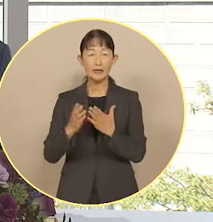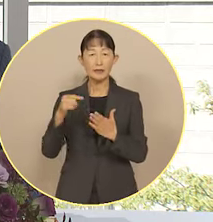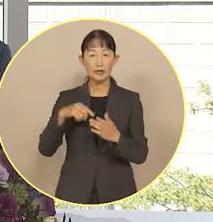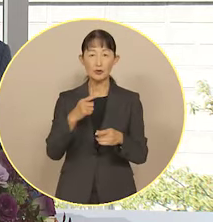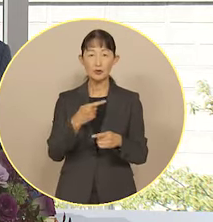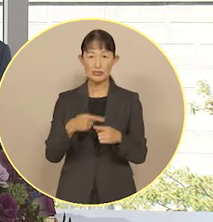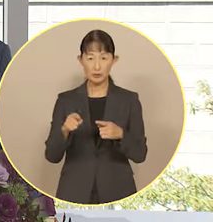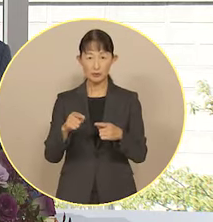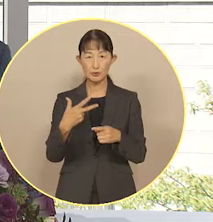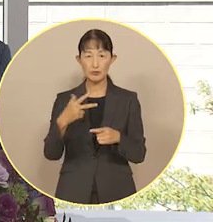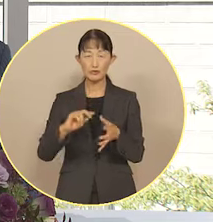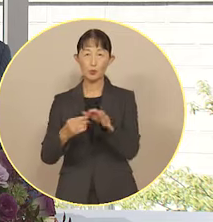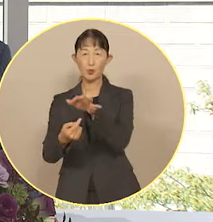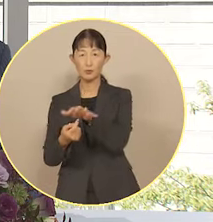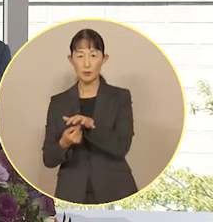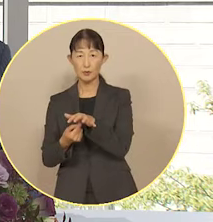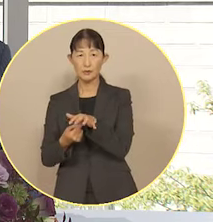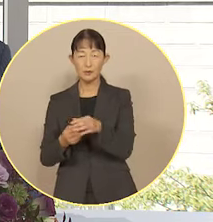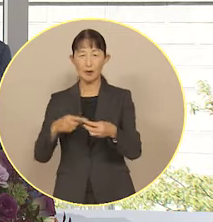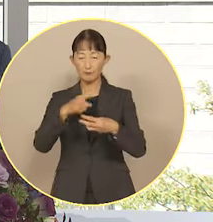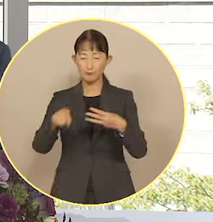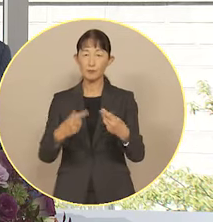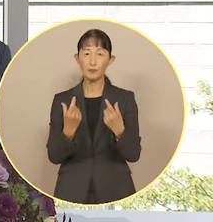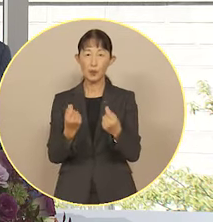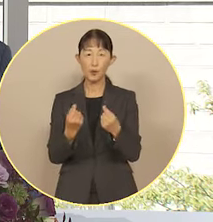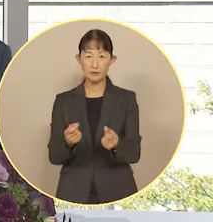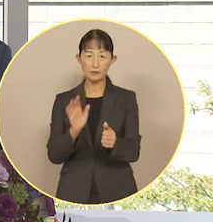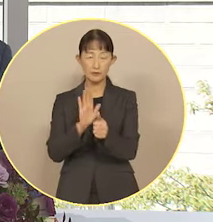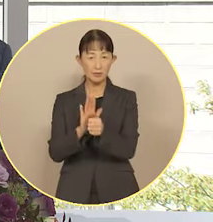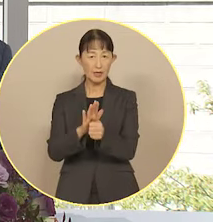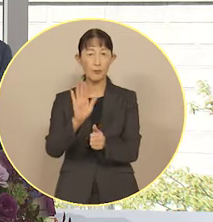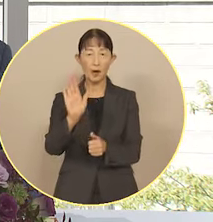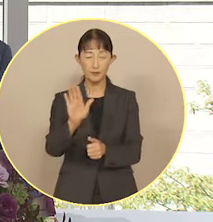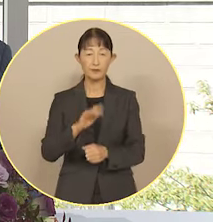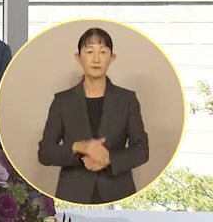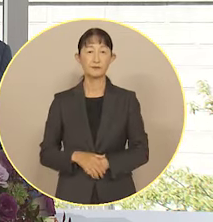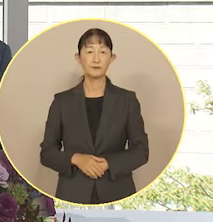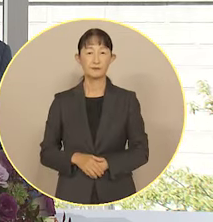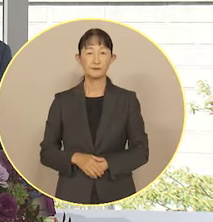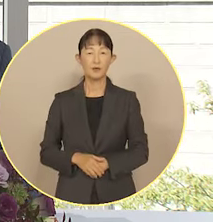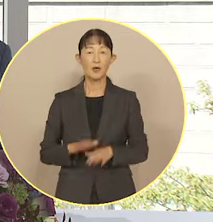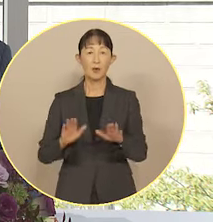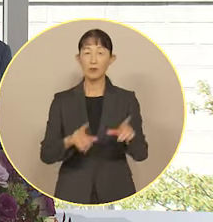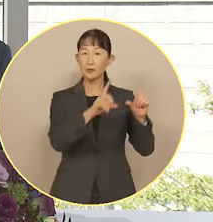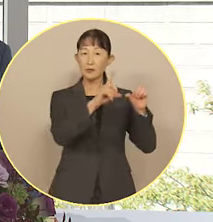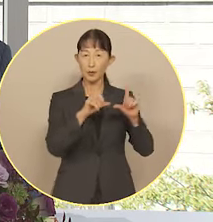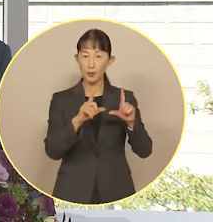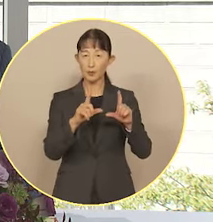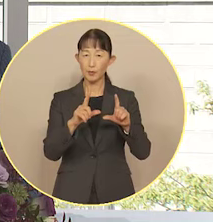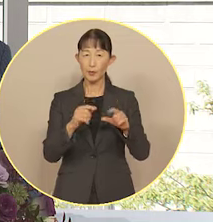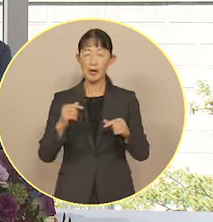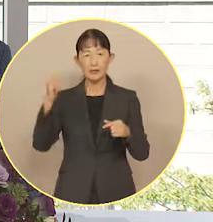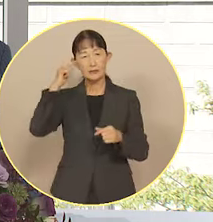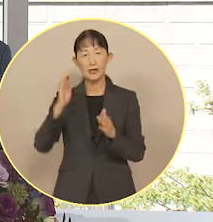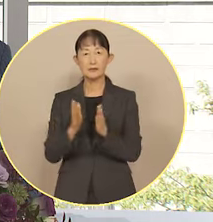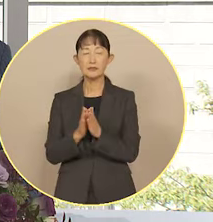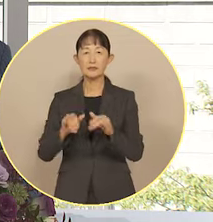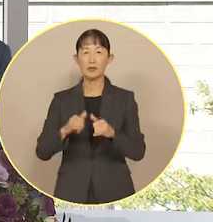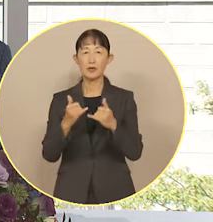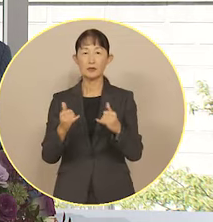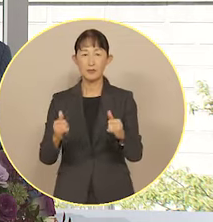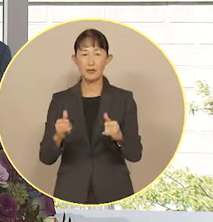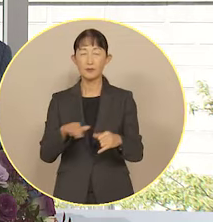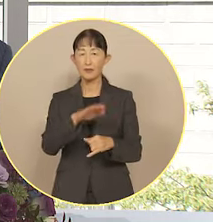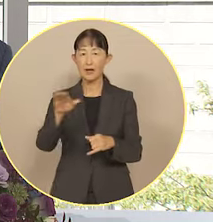早から生害同一の医療女性を行っております今回の知事の答弁を精神障害のある方々も大変